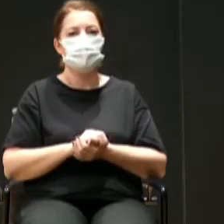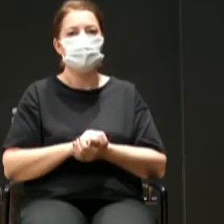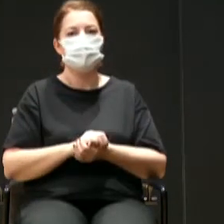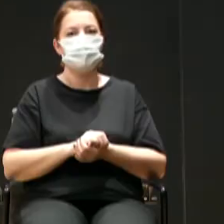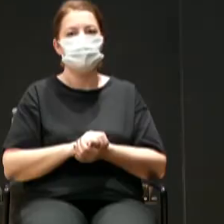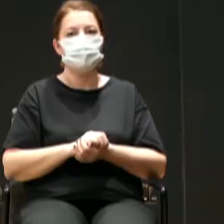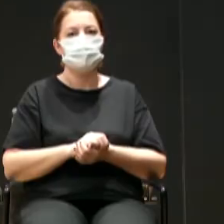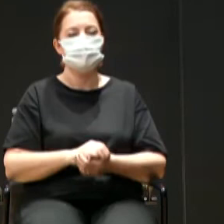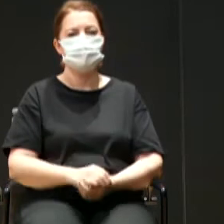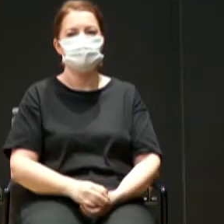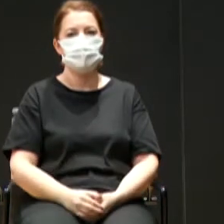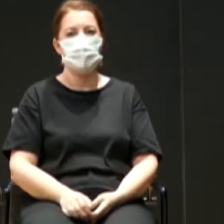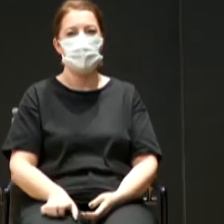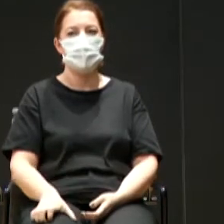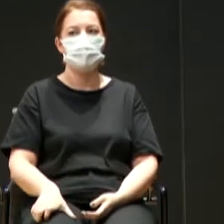Evet.